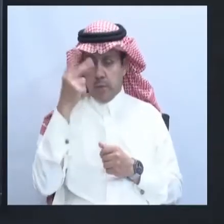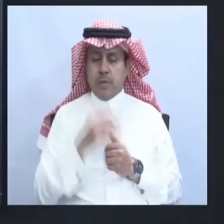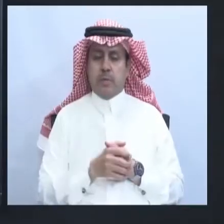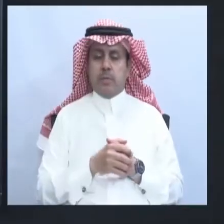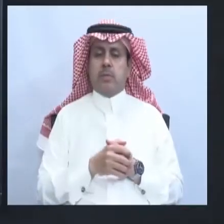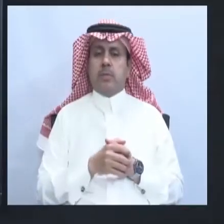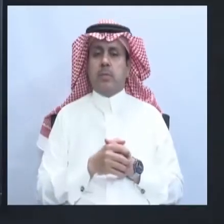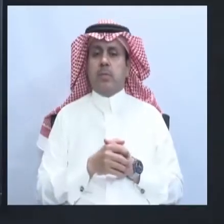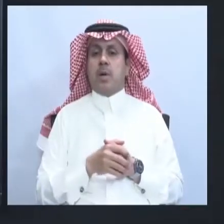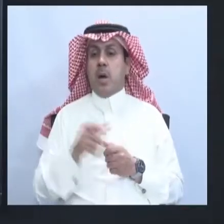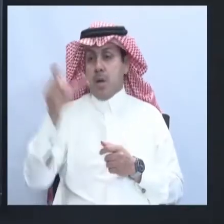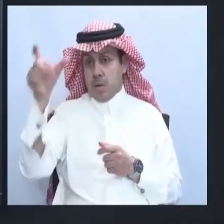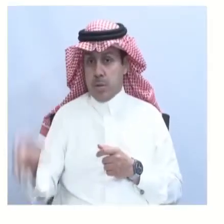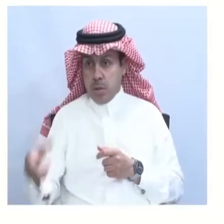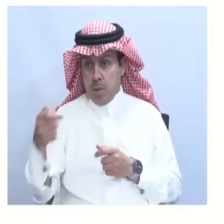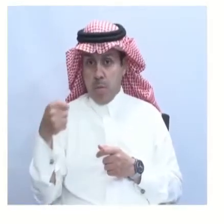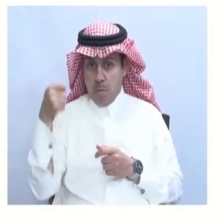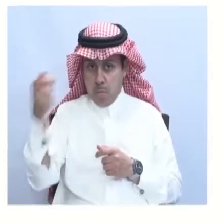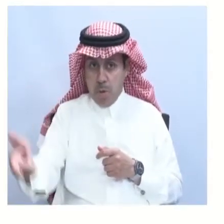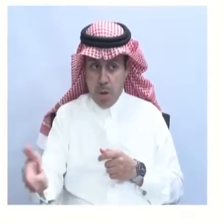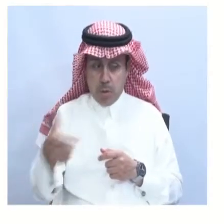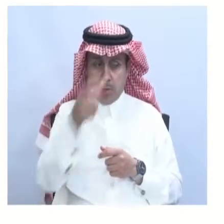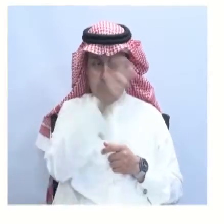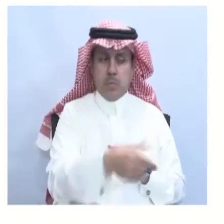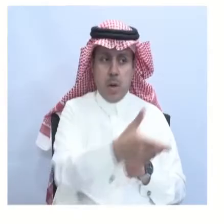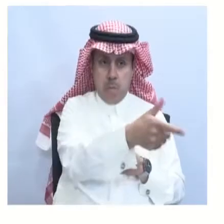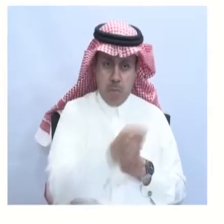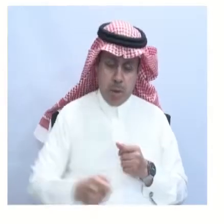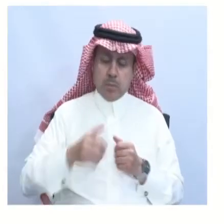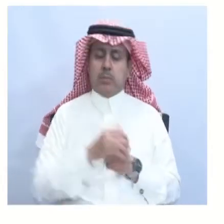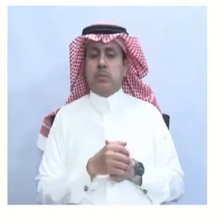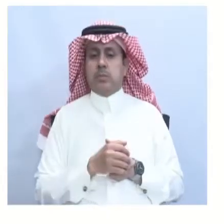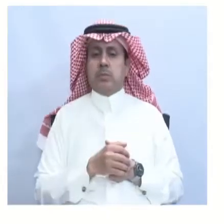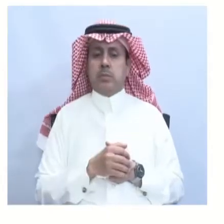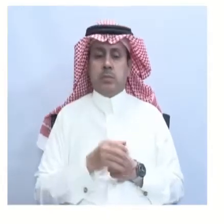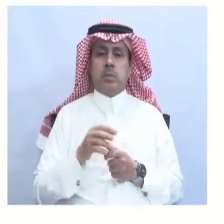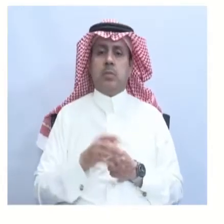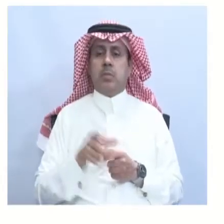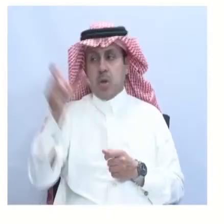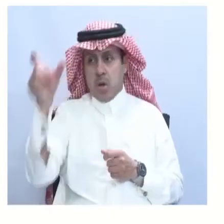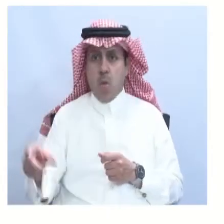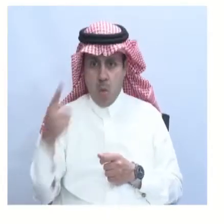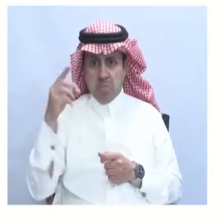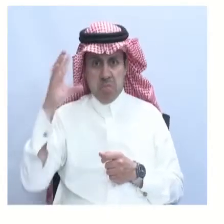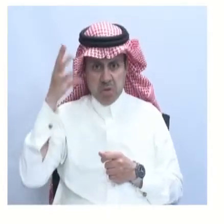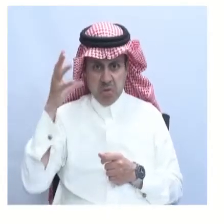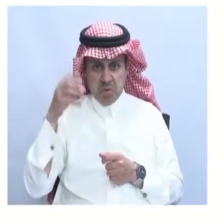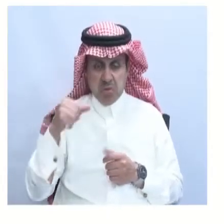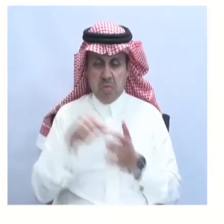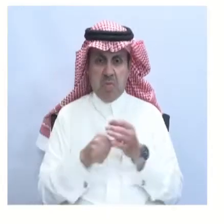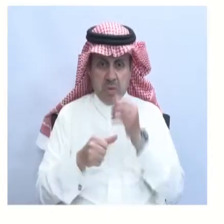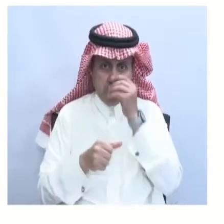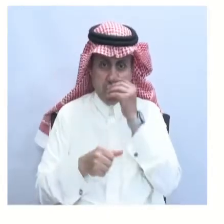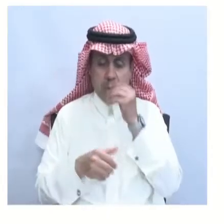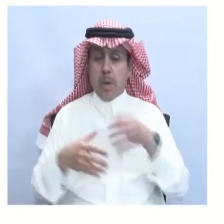وكذلك في المشتري لو كان احدهما مجنونا او كان غير مميز او كان غير رشيد